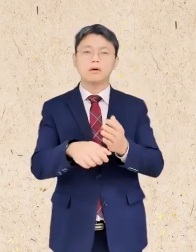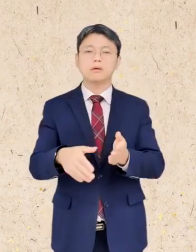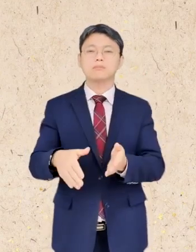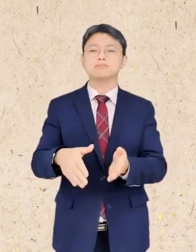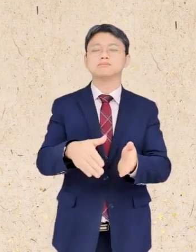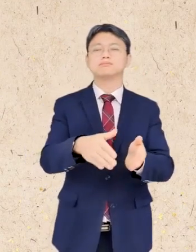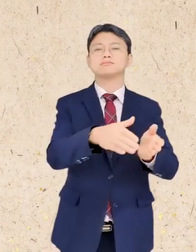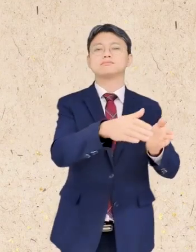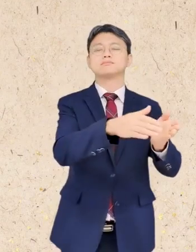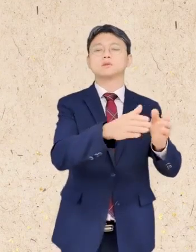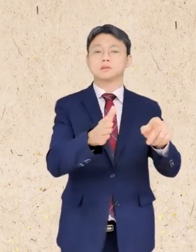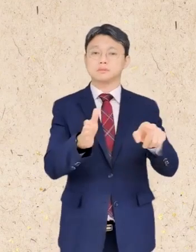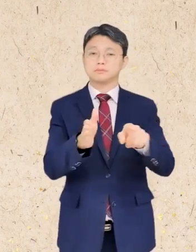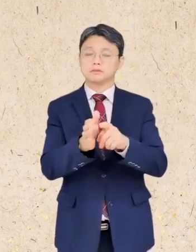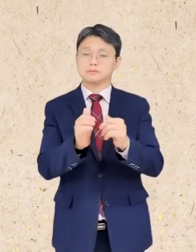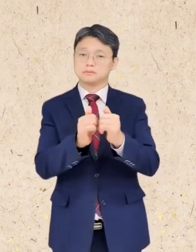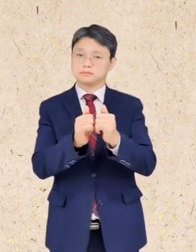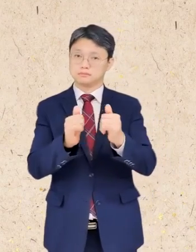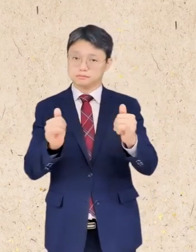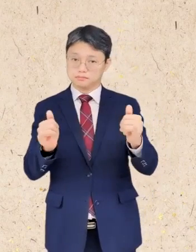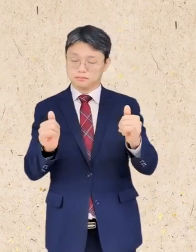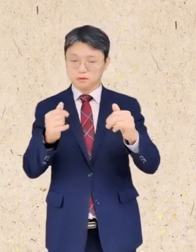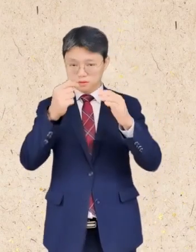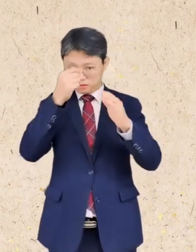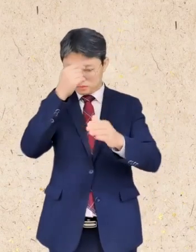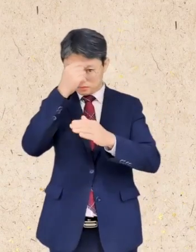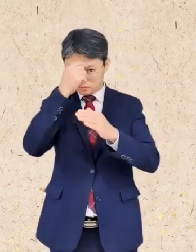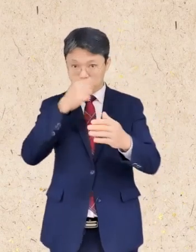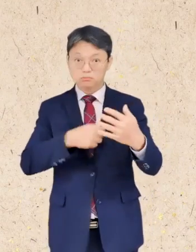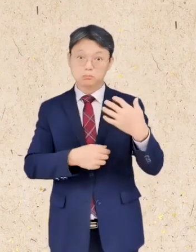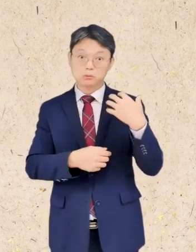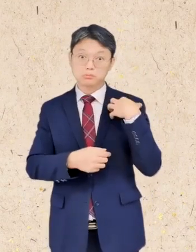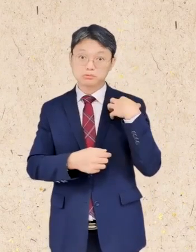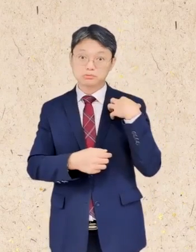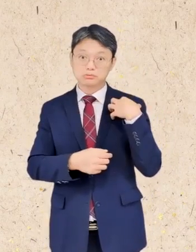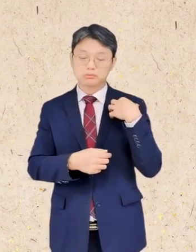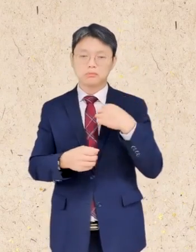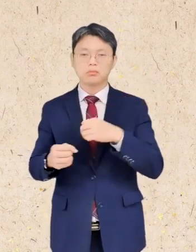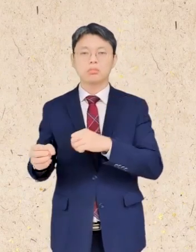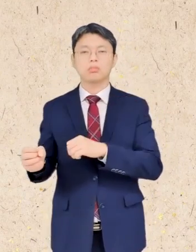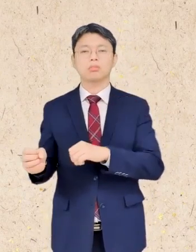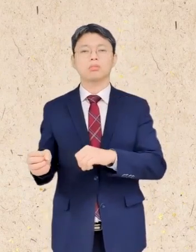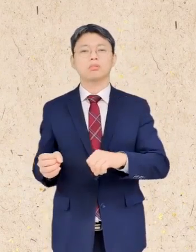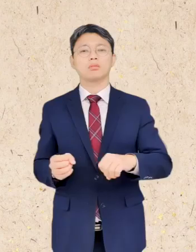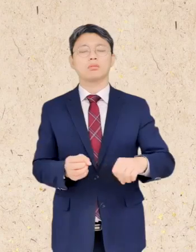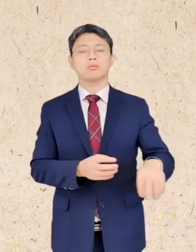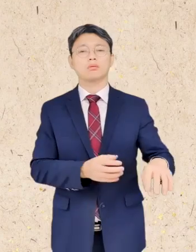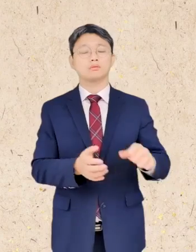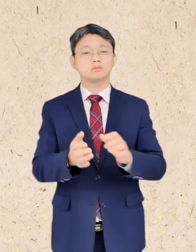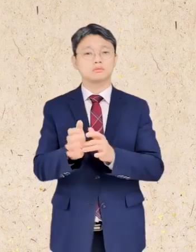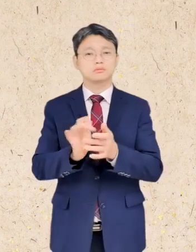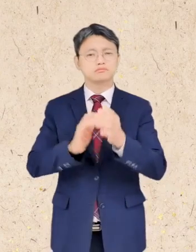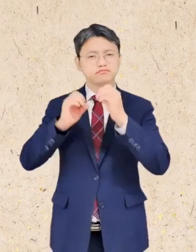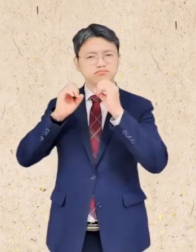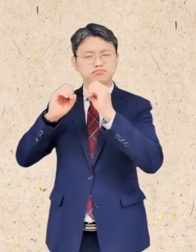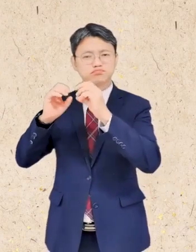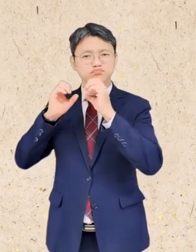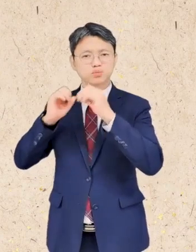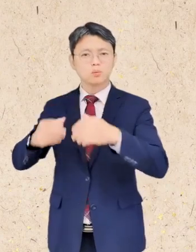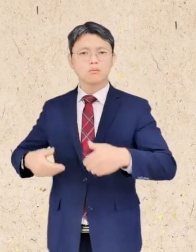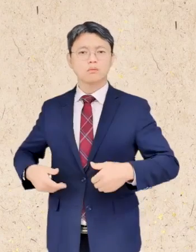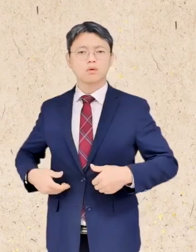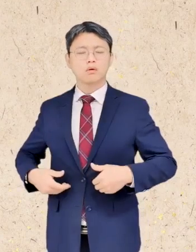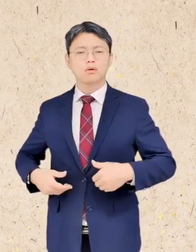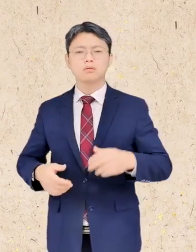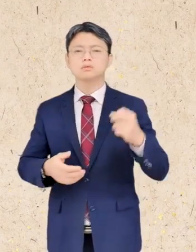됐다라는 겁니다. 믿는 자로서, 그러니까 성도로서의 본분을 망각하게 되는데 예수님을 전하기는커녕